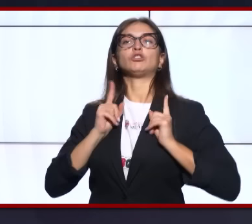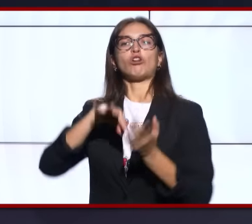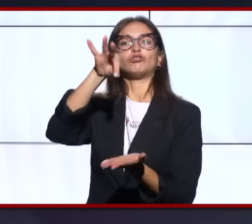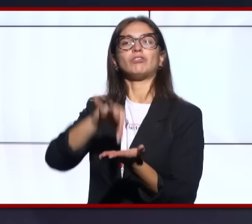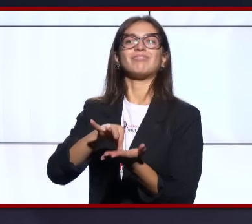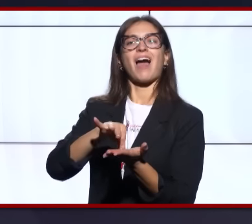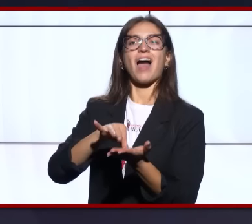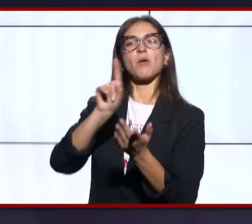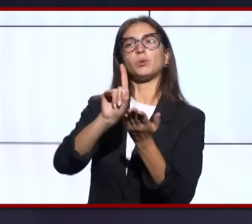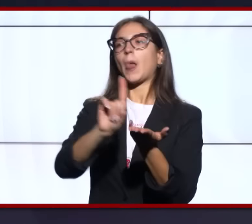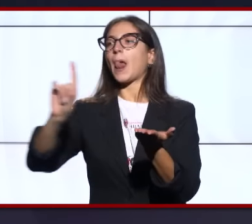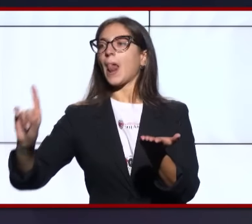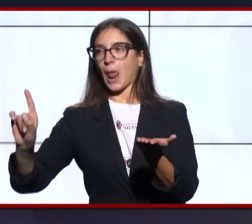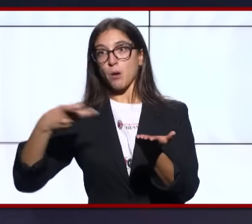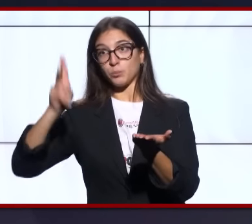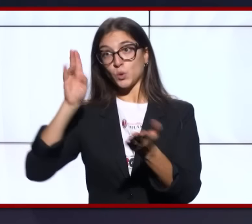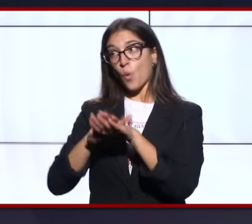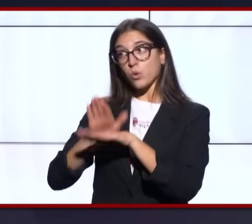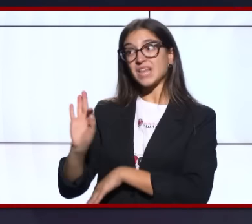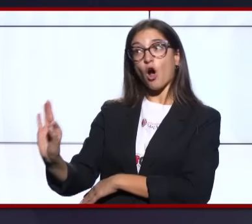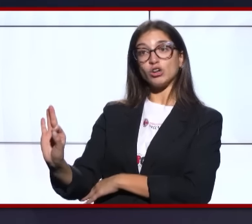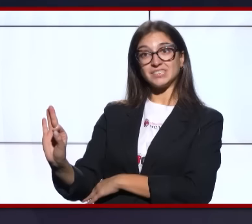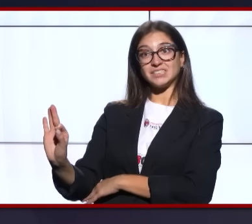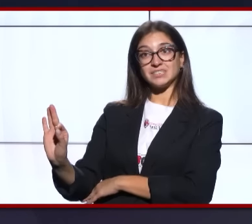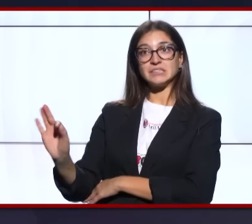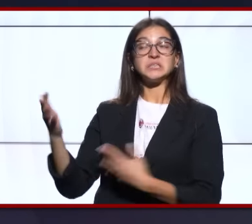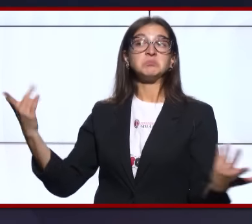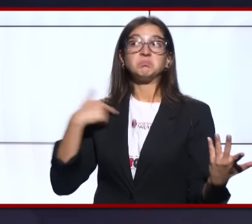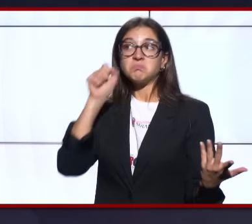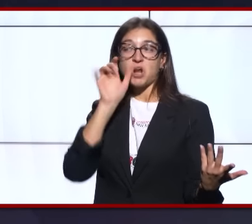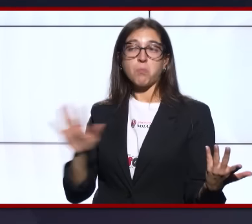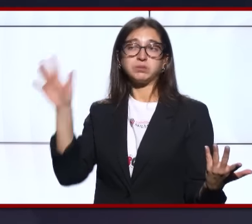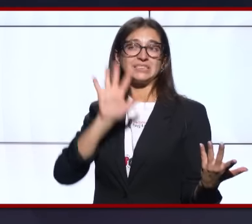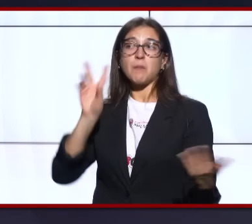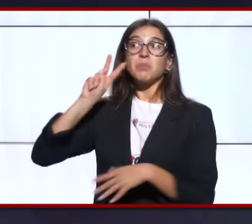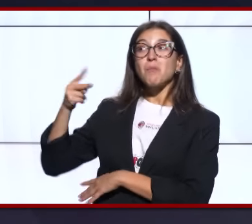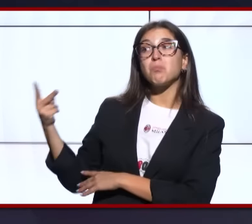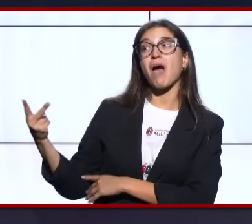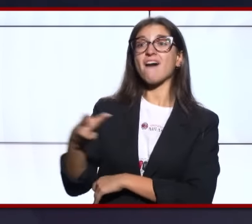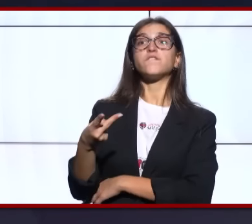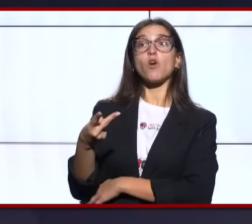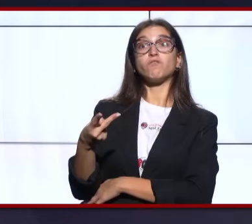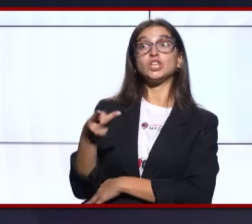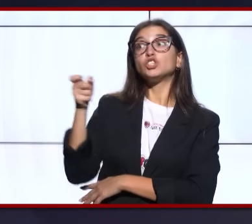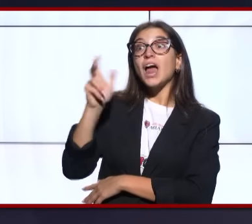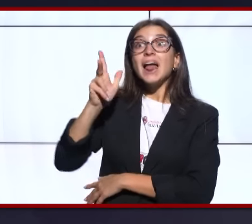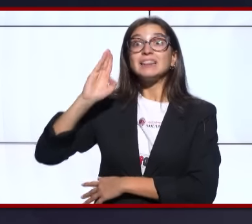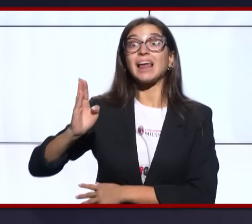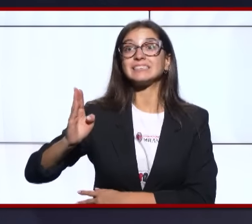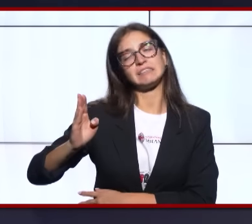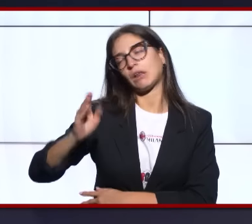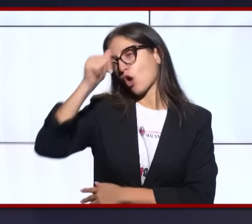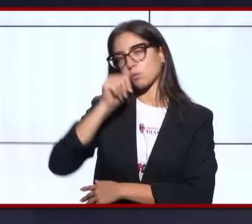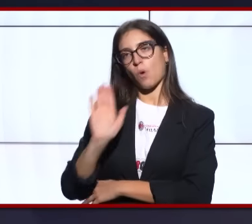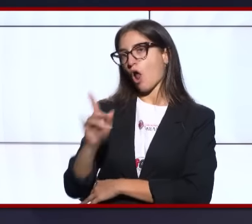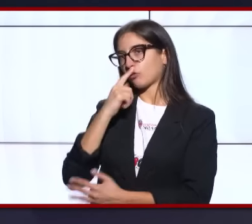ma onestamente non mi sembra che che pavlovic ha carri per essere terzino andiamo da Martin